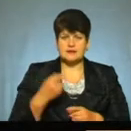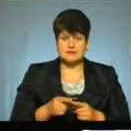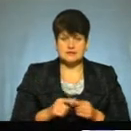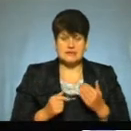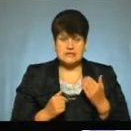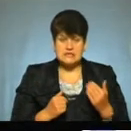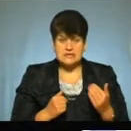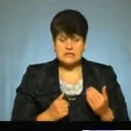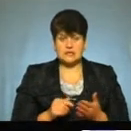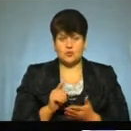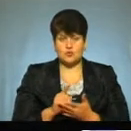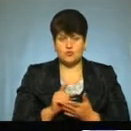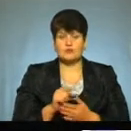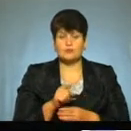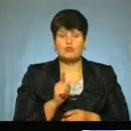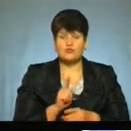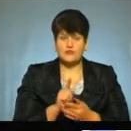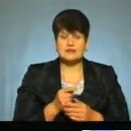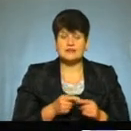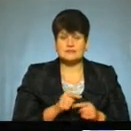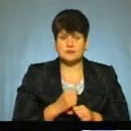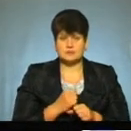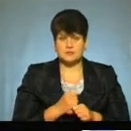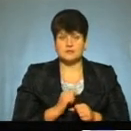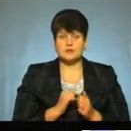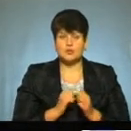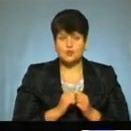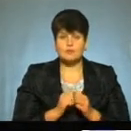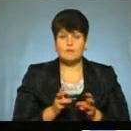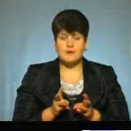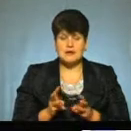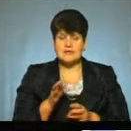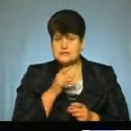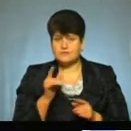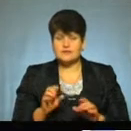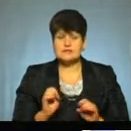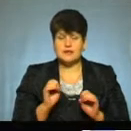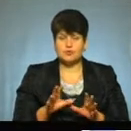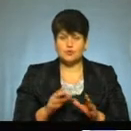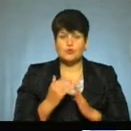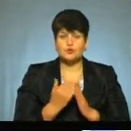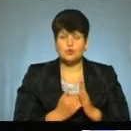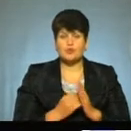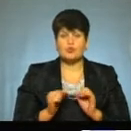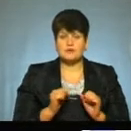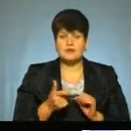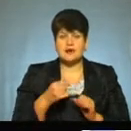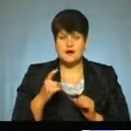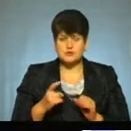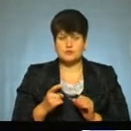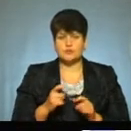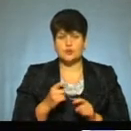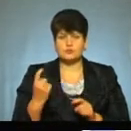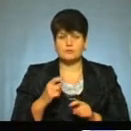це їхній обов'язок, вони це повинні робити. До речі, перед кожним опалювальним сезоном вони здають протоколи управління газового господарства про те, що